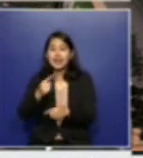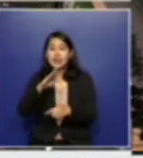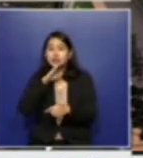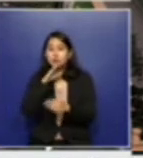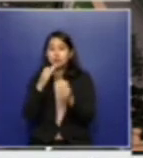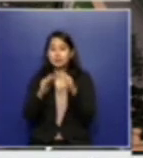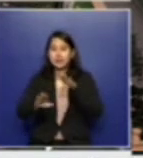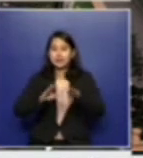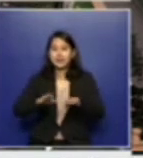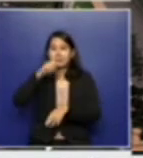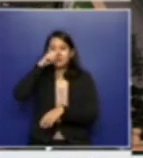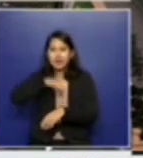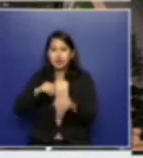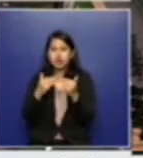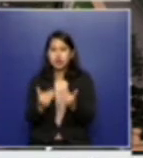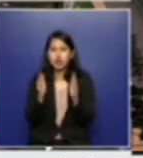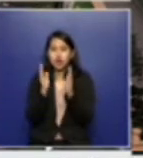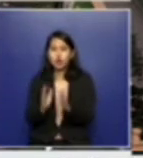ขั้น